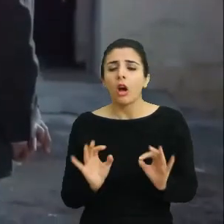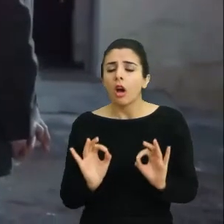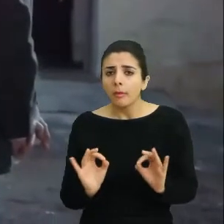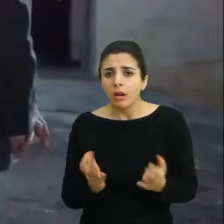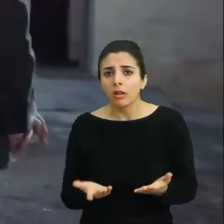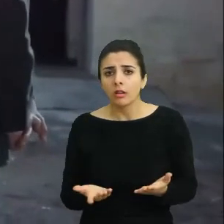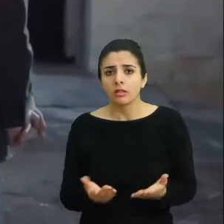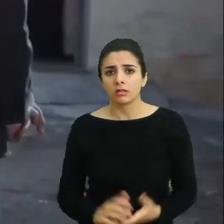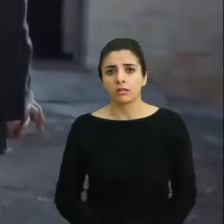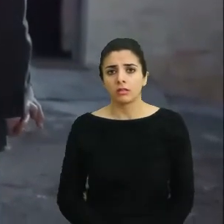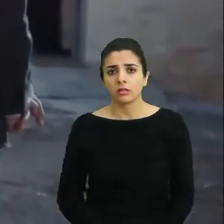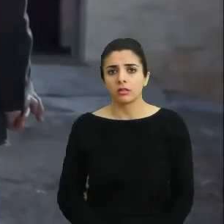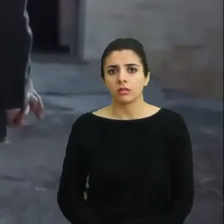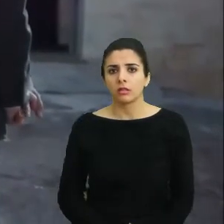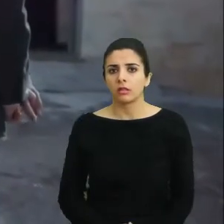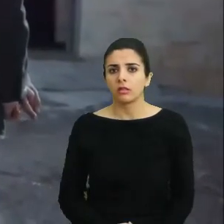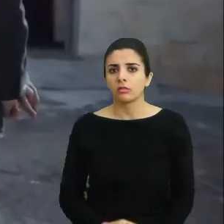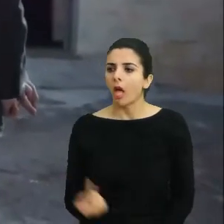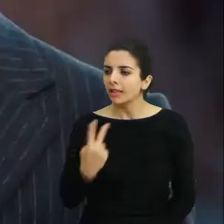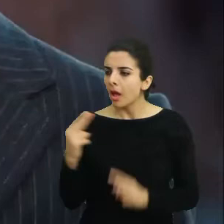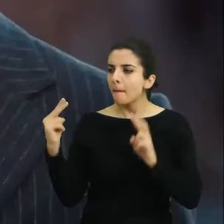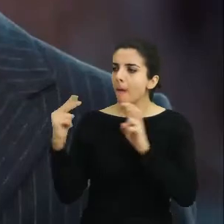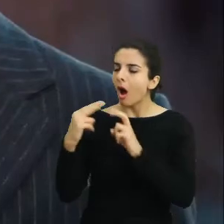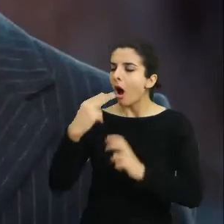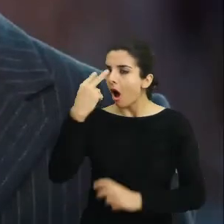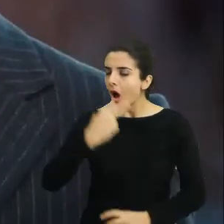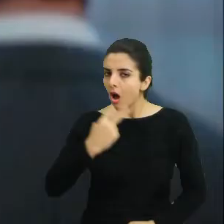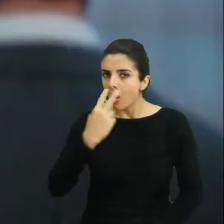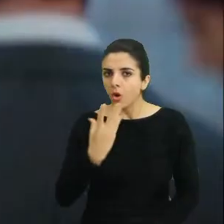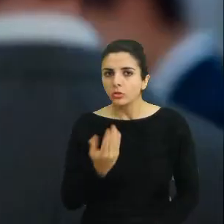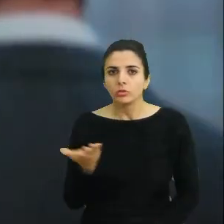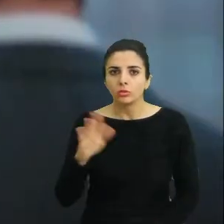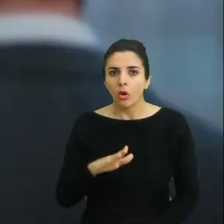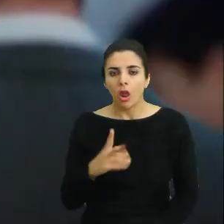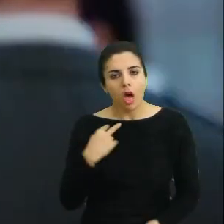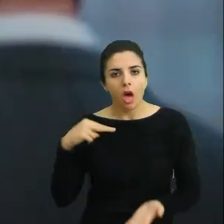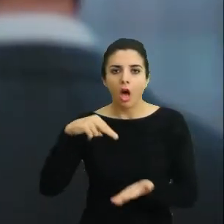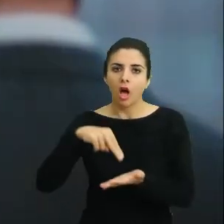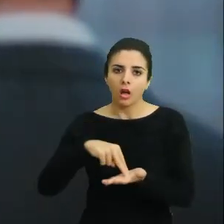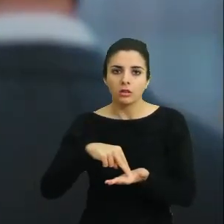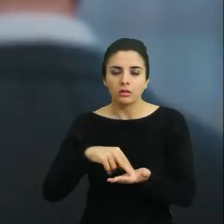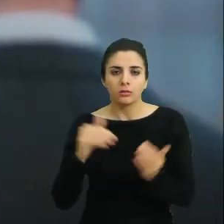Yine birbirimize bakıp ağladık. Sonra yine kalktık.